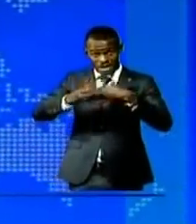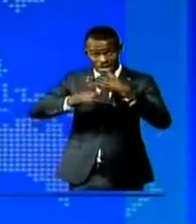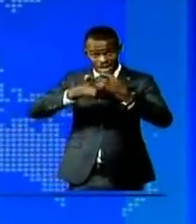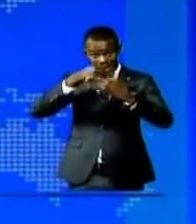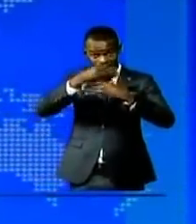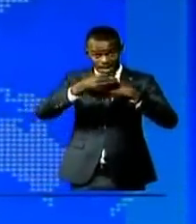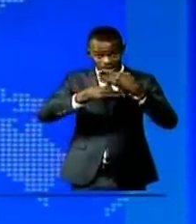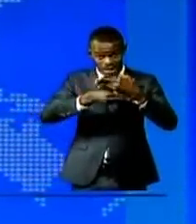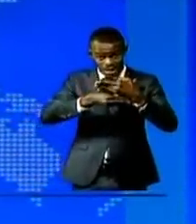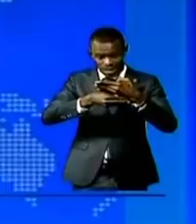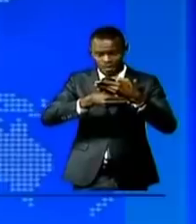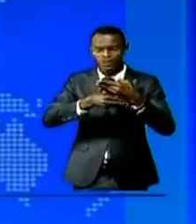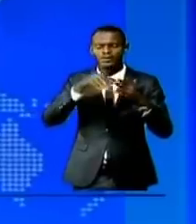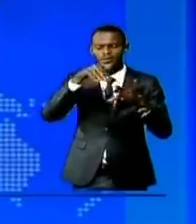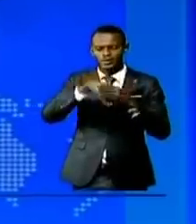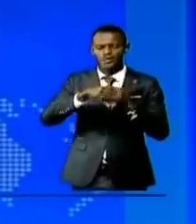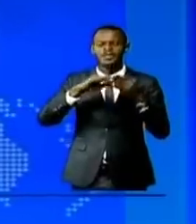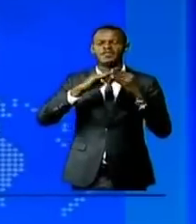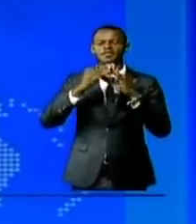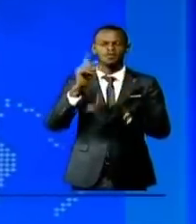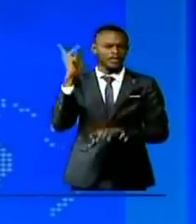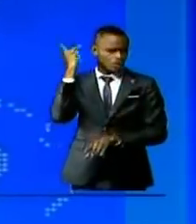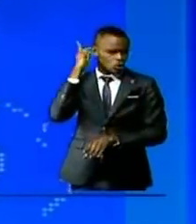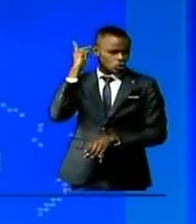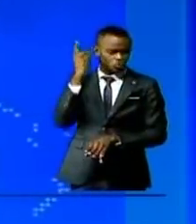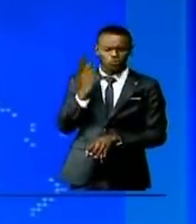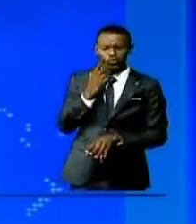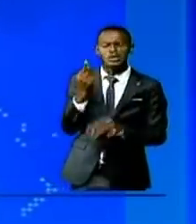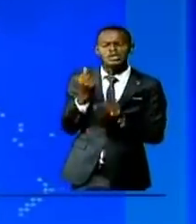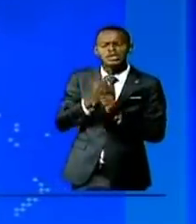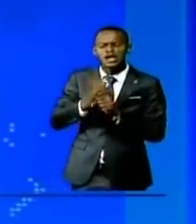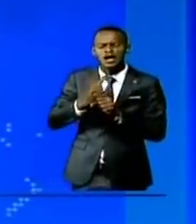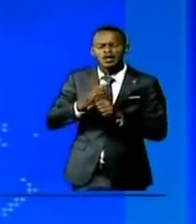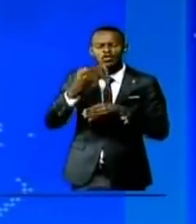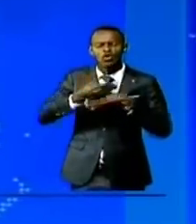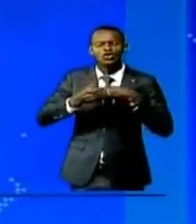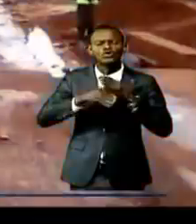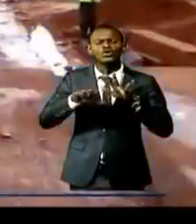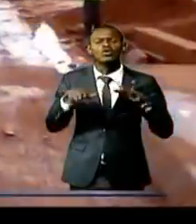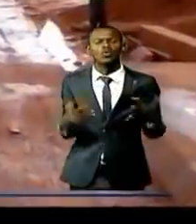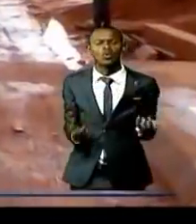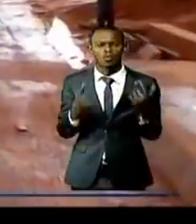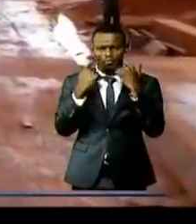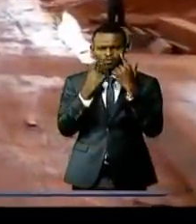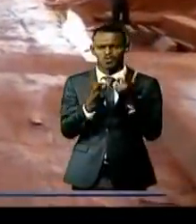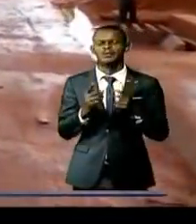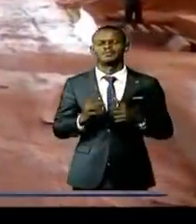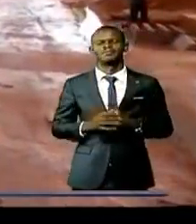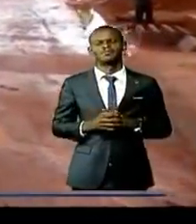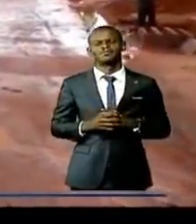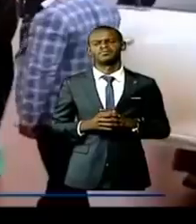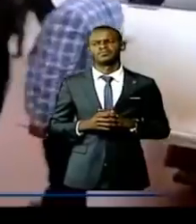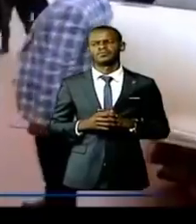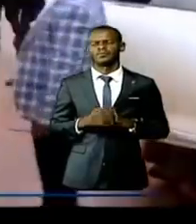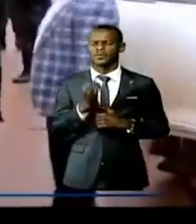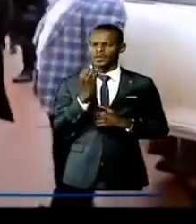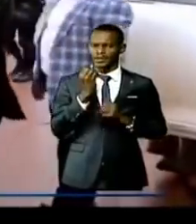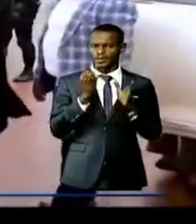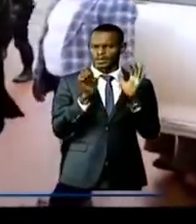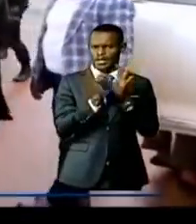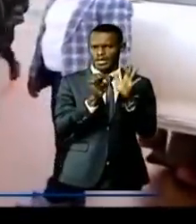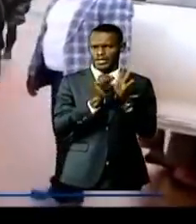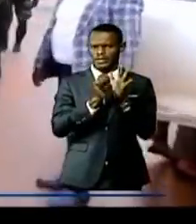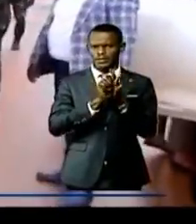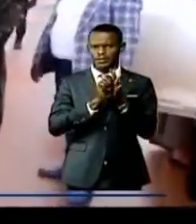rendre compte de l'état d'avancement des travaux de réhabilitation. Manika, au quartier Mutoshi, a démarré la